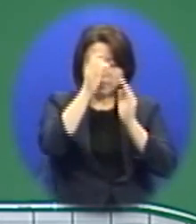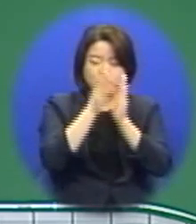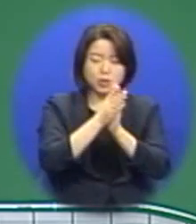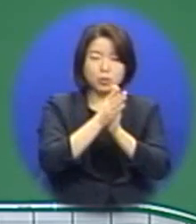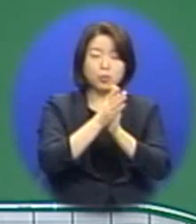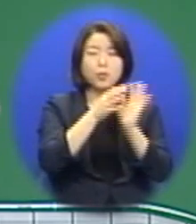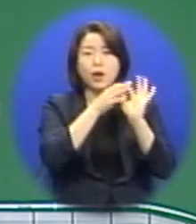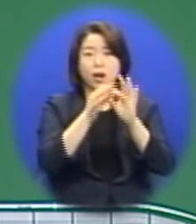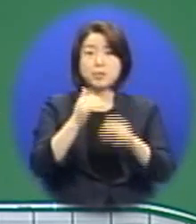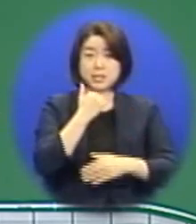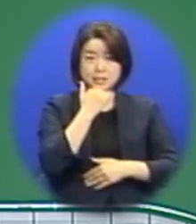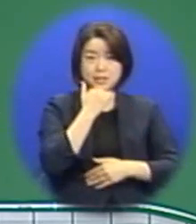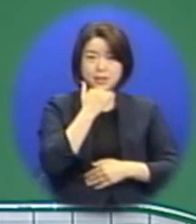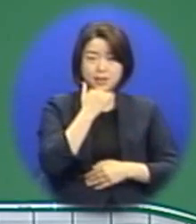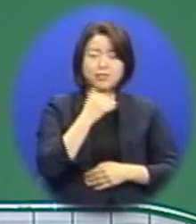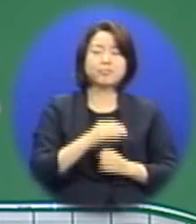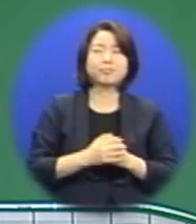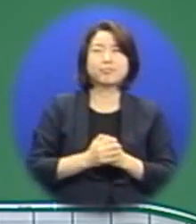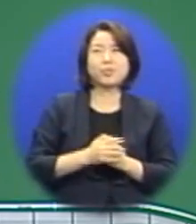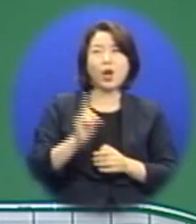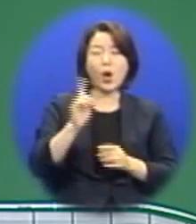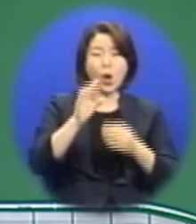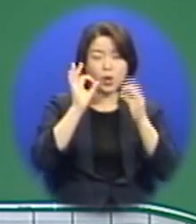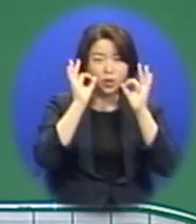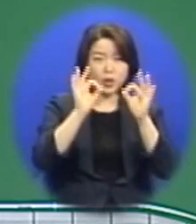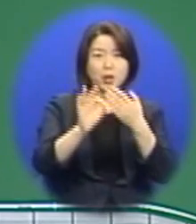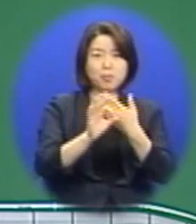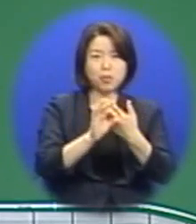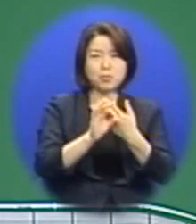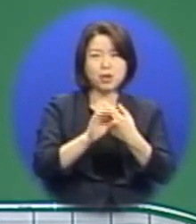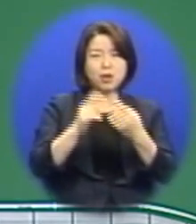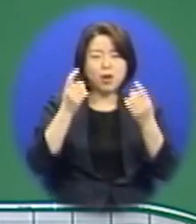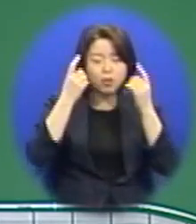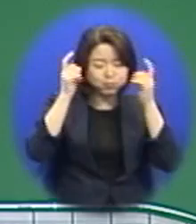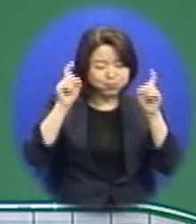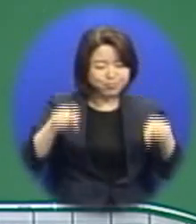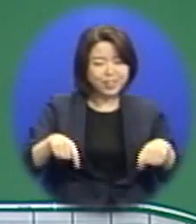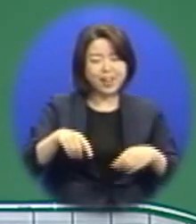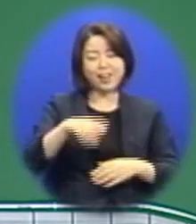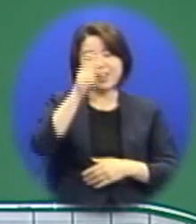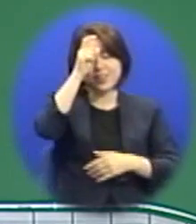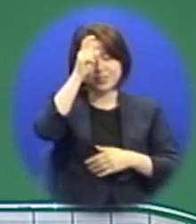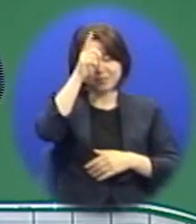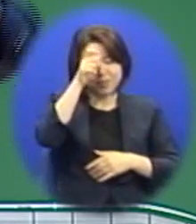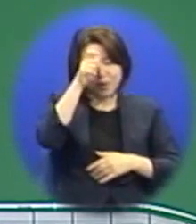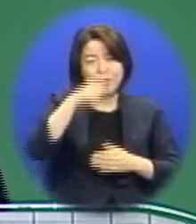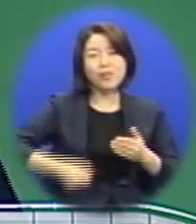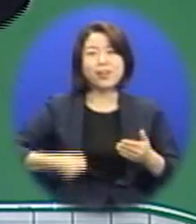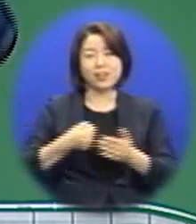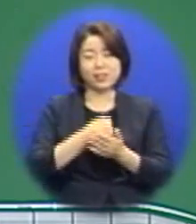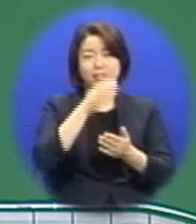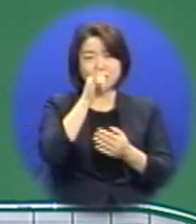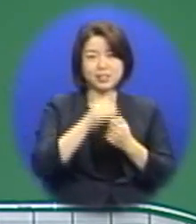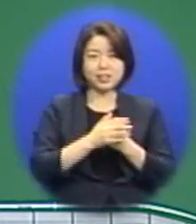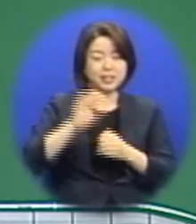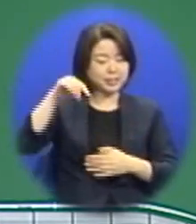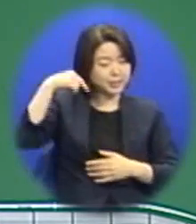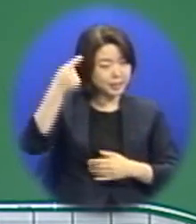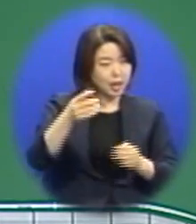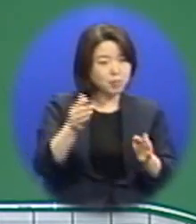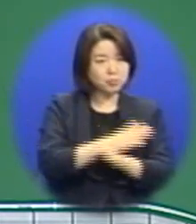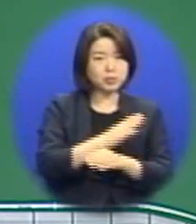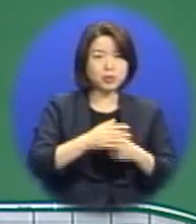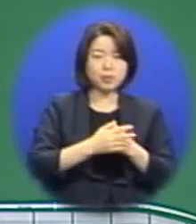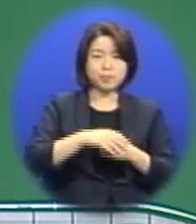참 어떻게 보면 무모할 그런 고집스러운 결단을 했습니다. 그리고 그 다음부터 아침밥을 먹고